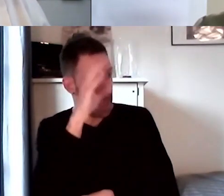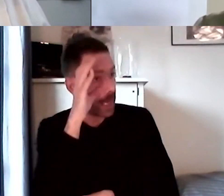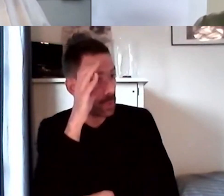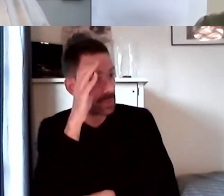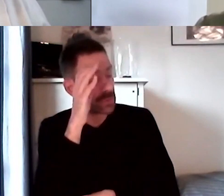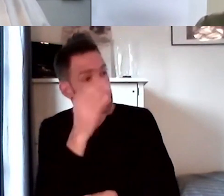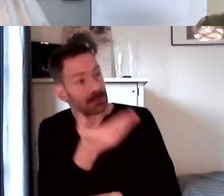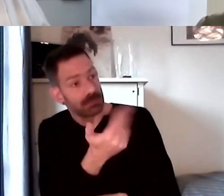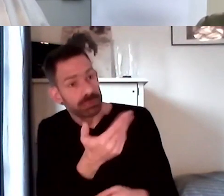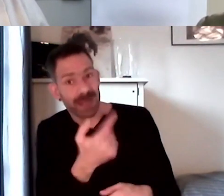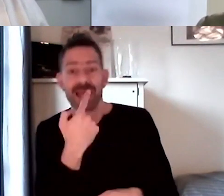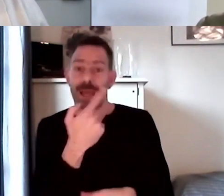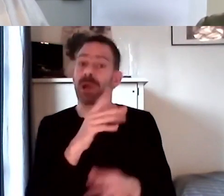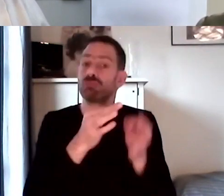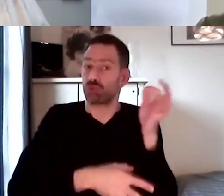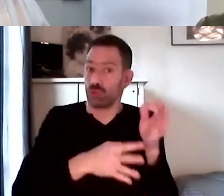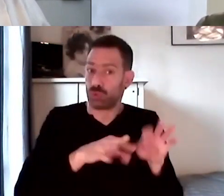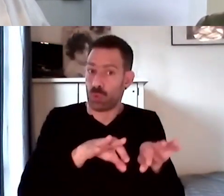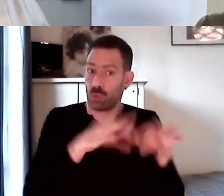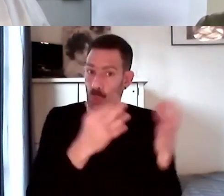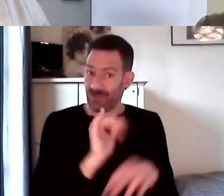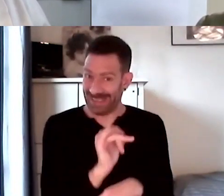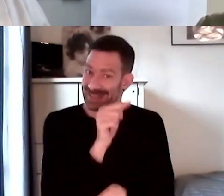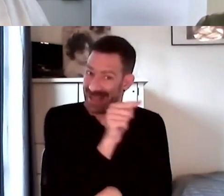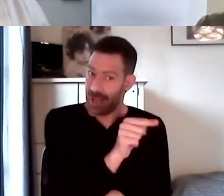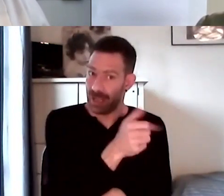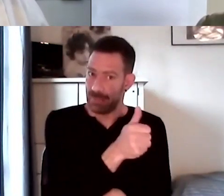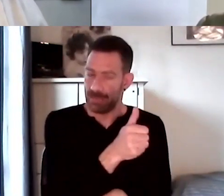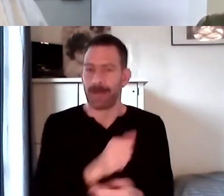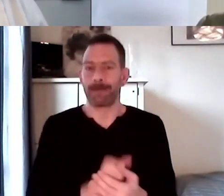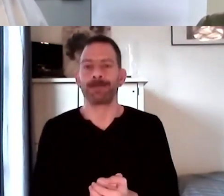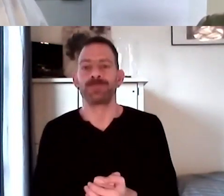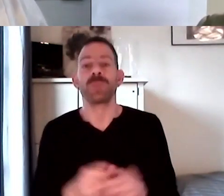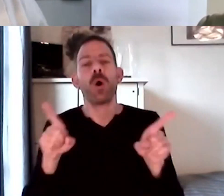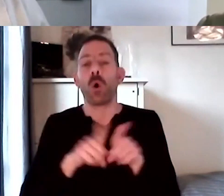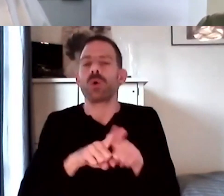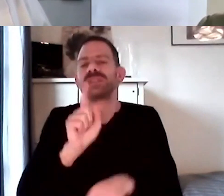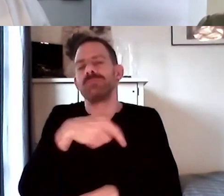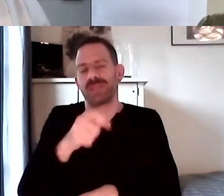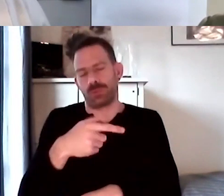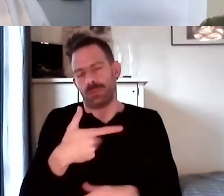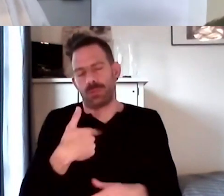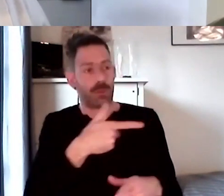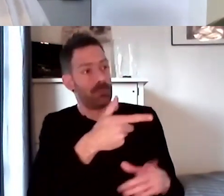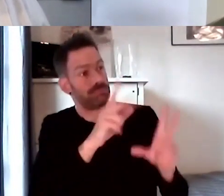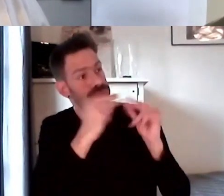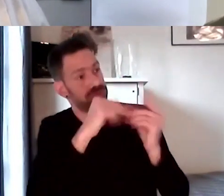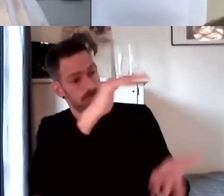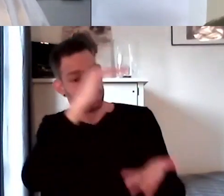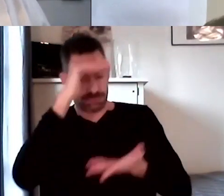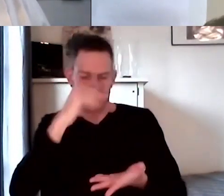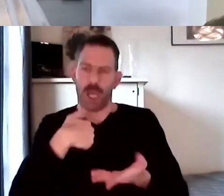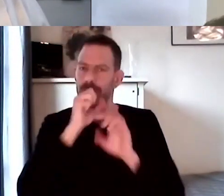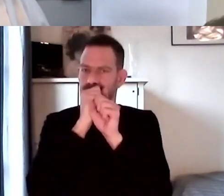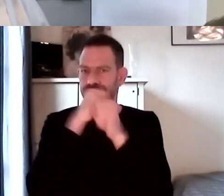personne elle-même trouve les solutions. On s'engage effectivement sur la confidentialité des propos, donc même si une personne nous parlait de son handicap